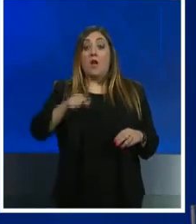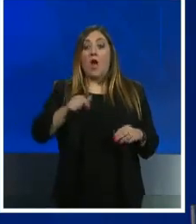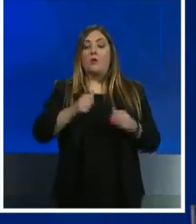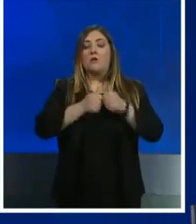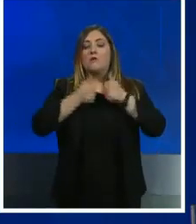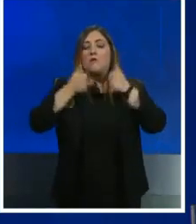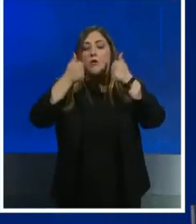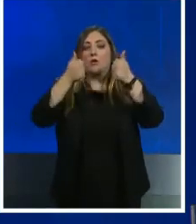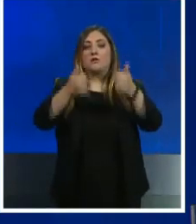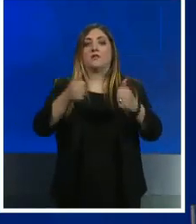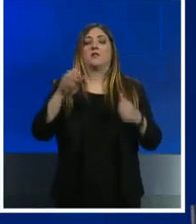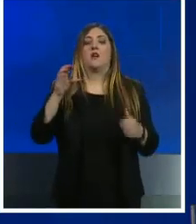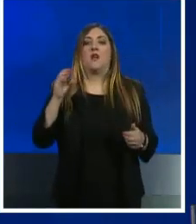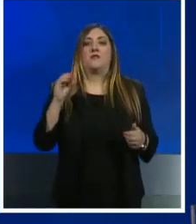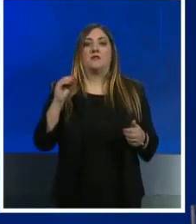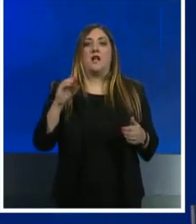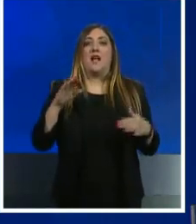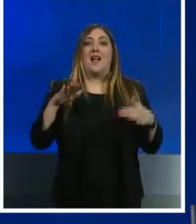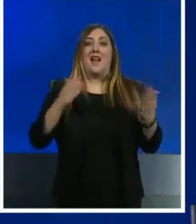għal daqstant nemnu